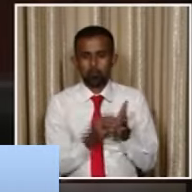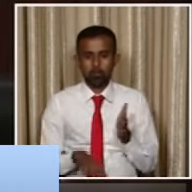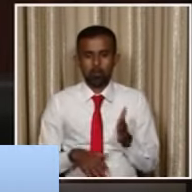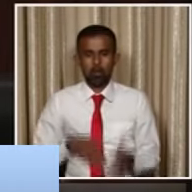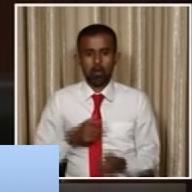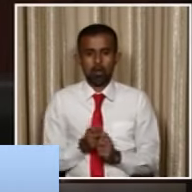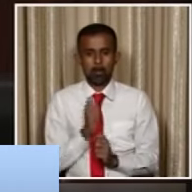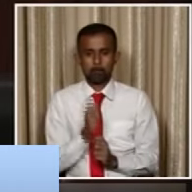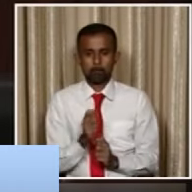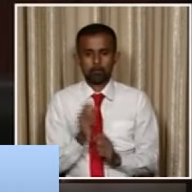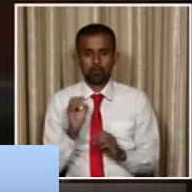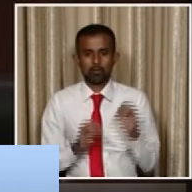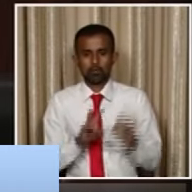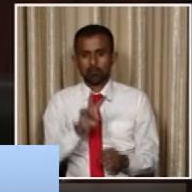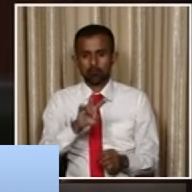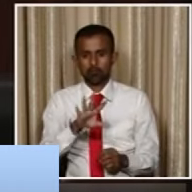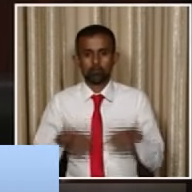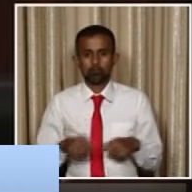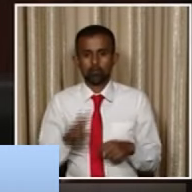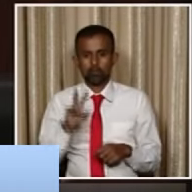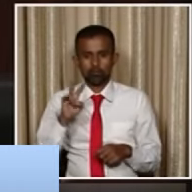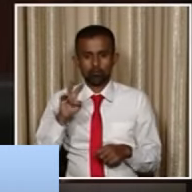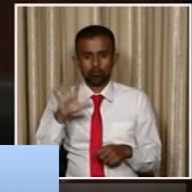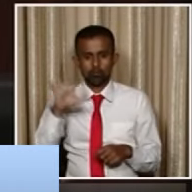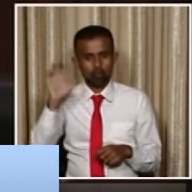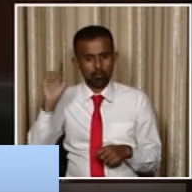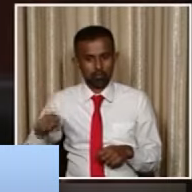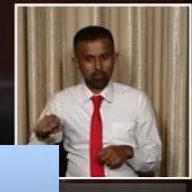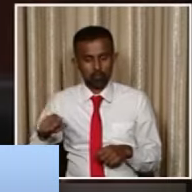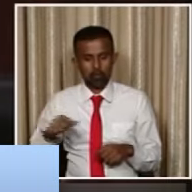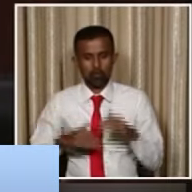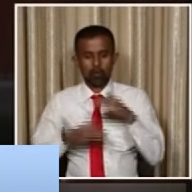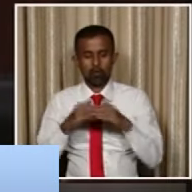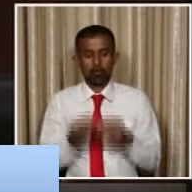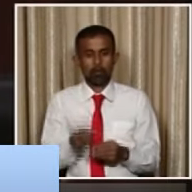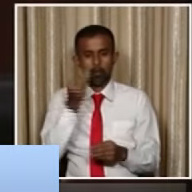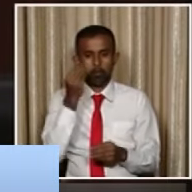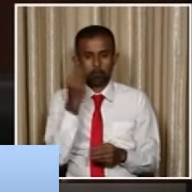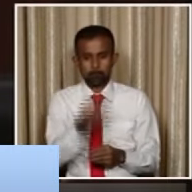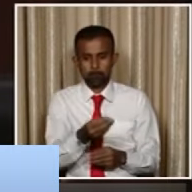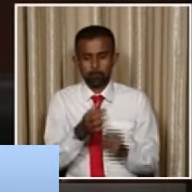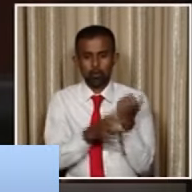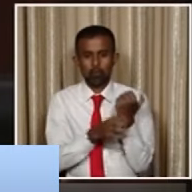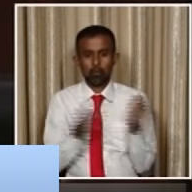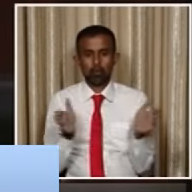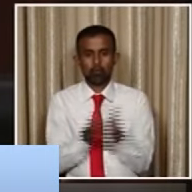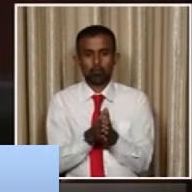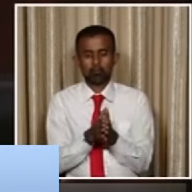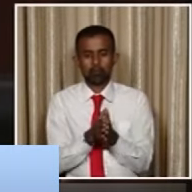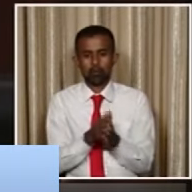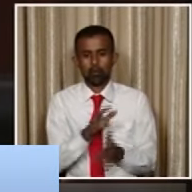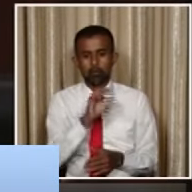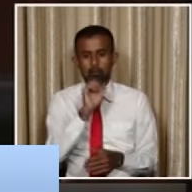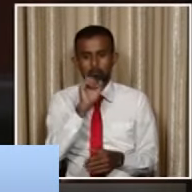වැටුප 25%කින් ඉහළ දානවා, ජීවන වියද 25,000 දක්වා වැඩි කරනවා, ඊළඟට දීමනා සමග අවම වැටුප රුපියල්